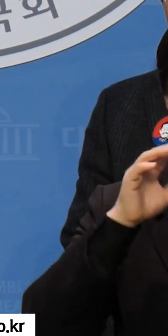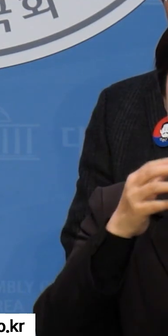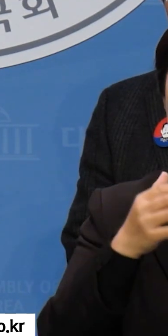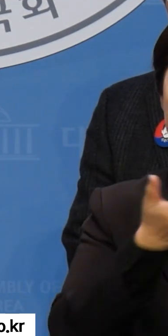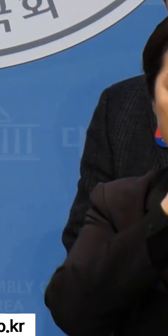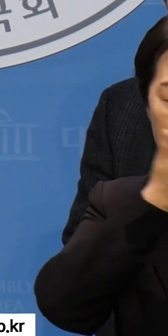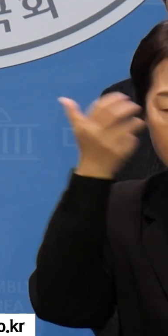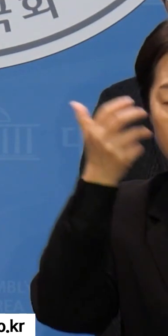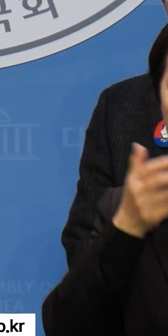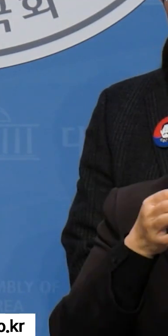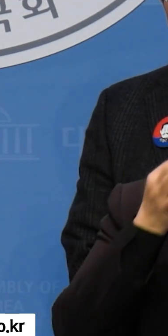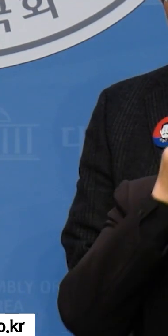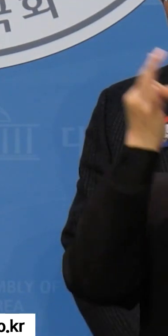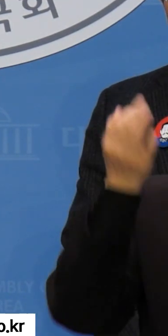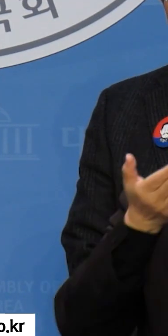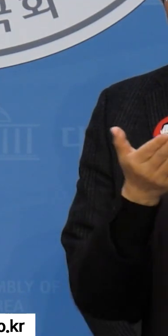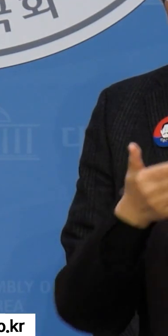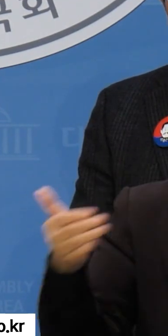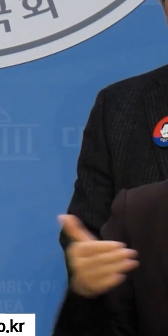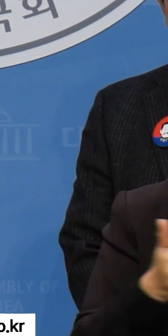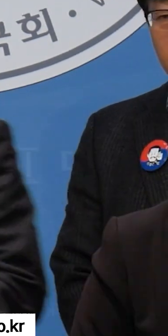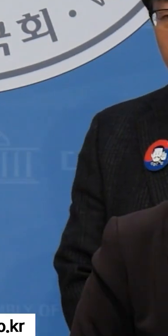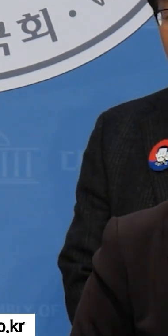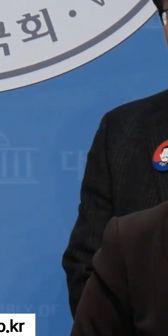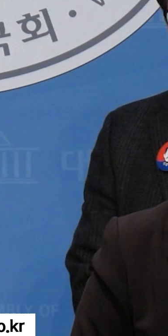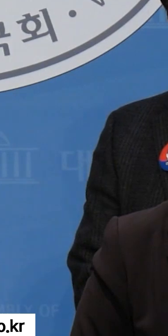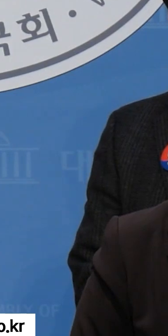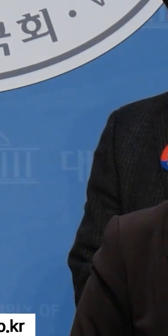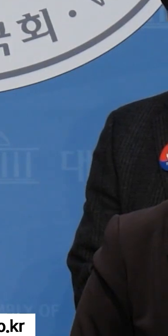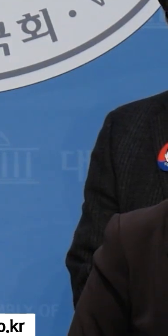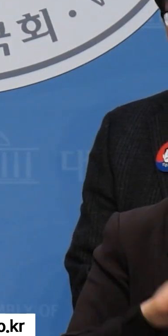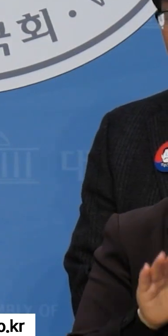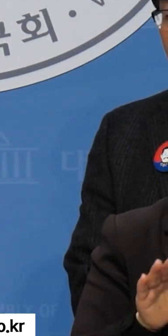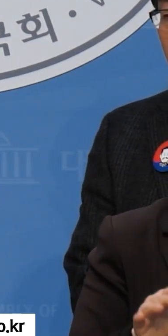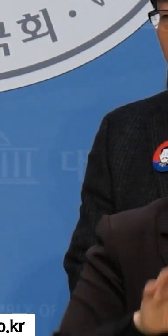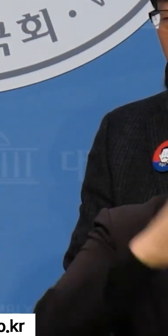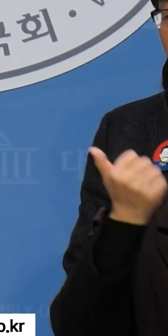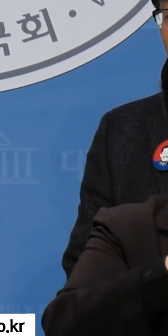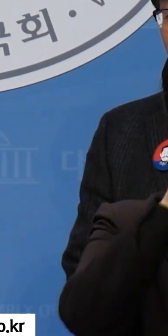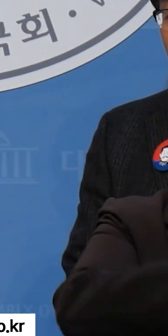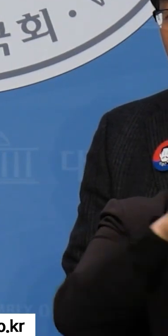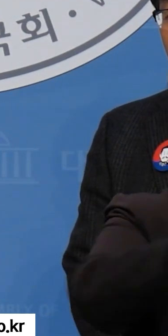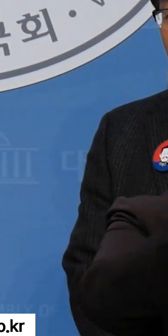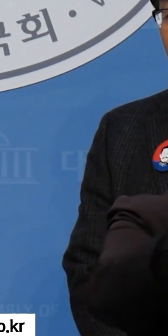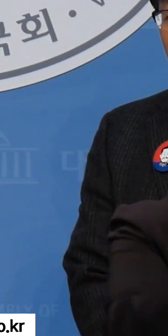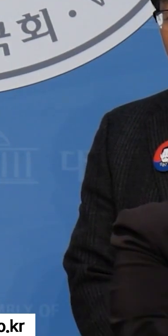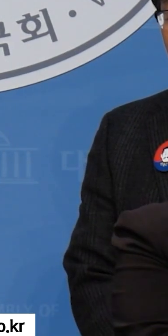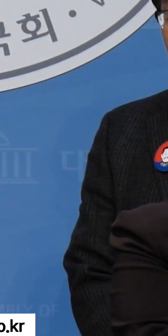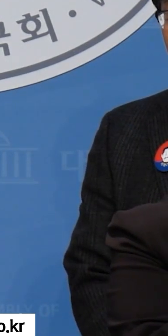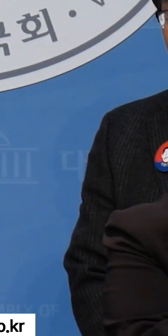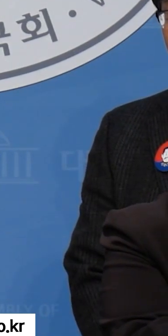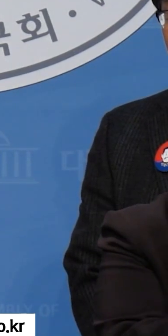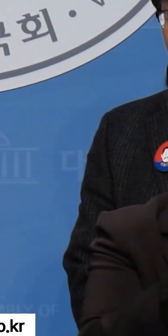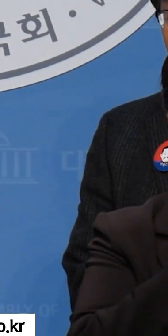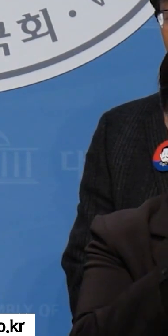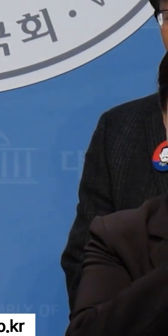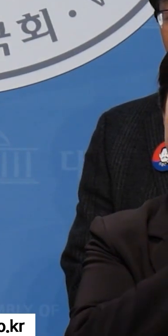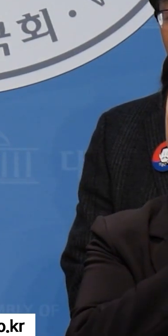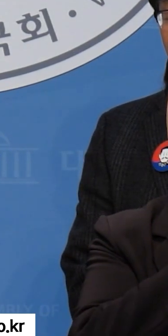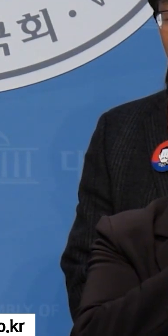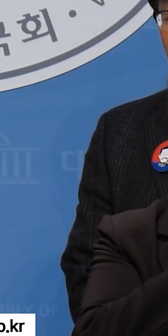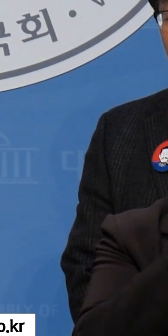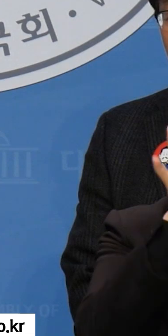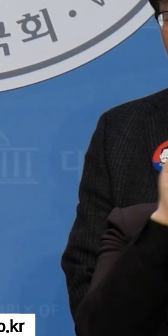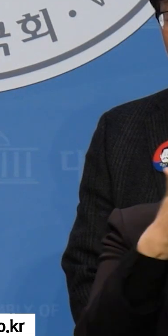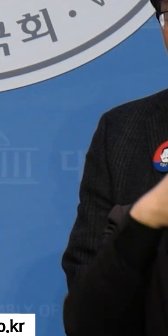꿈꾸며 최선을 다하겠습니다. 감사합니다. 네, 오늘 우리 총선기획단 분들의 왼쪽 가슴에는